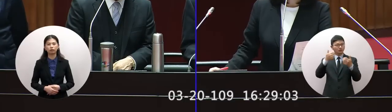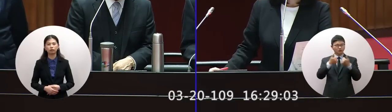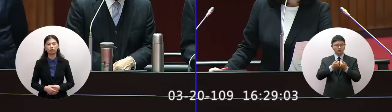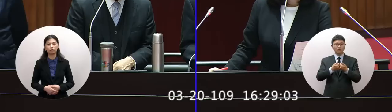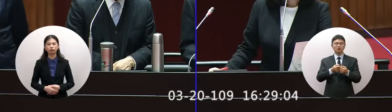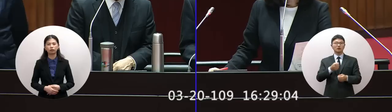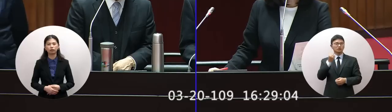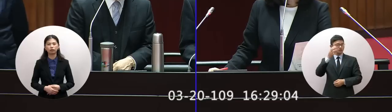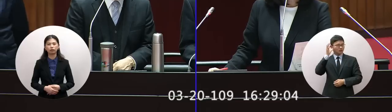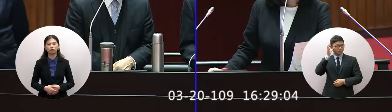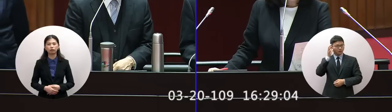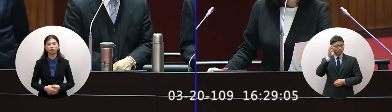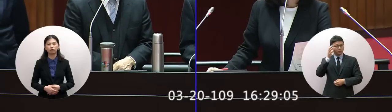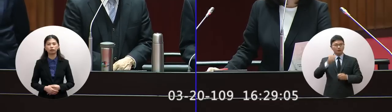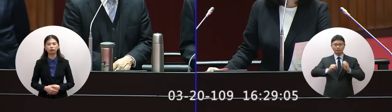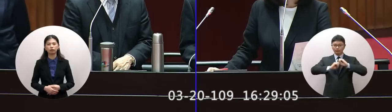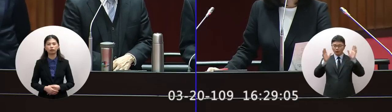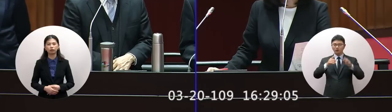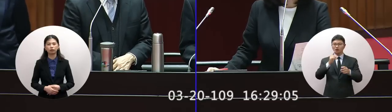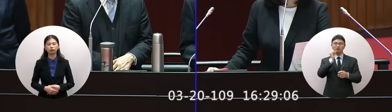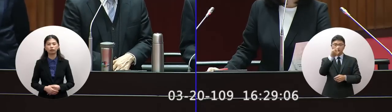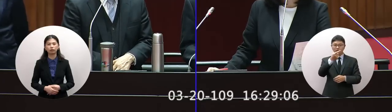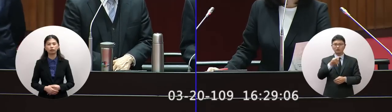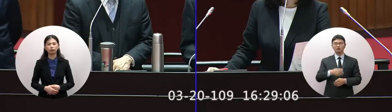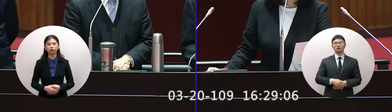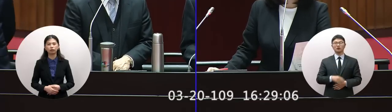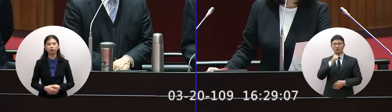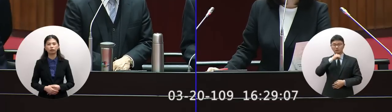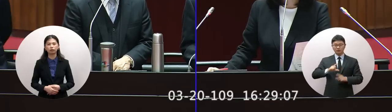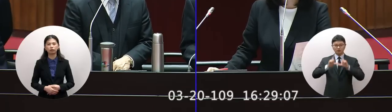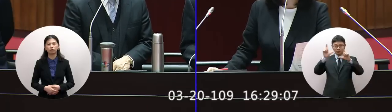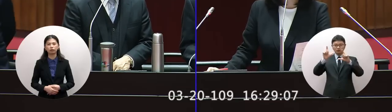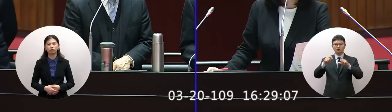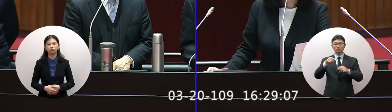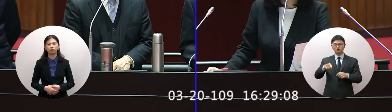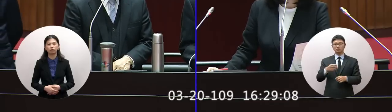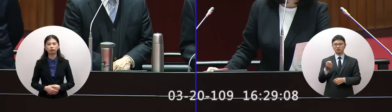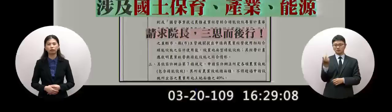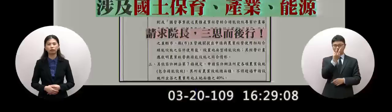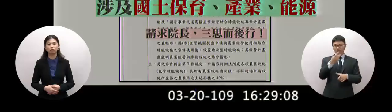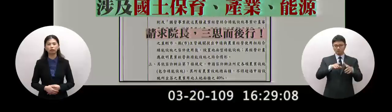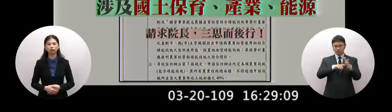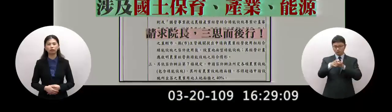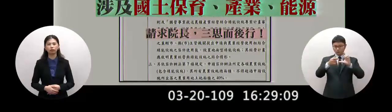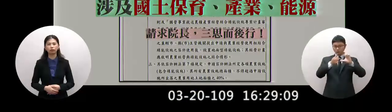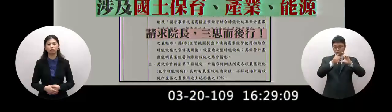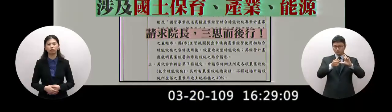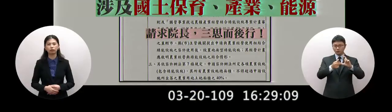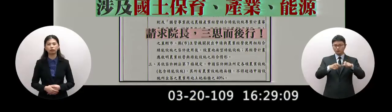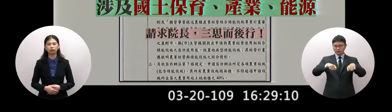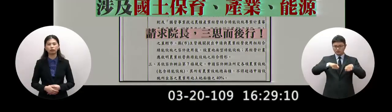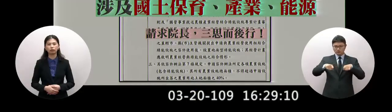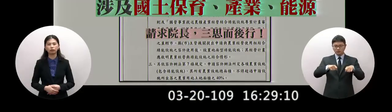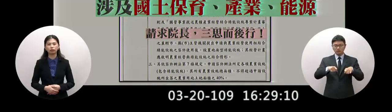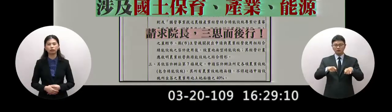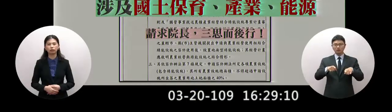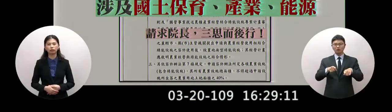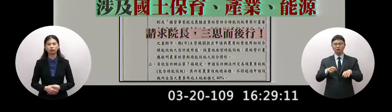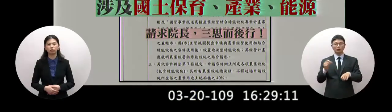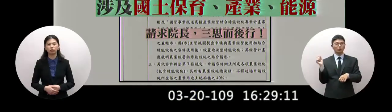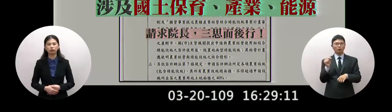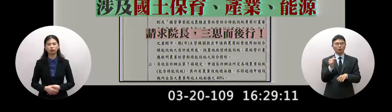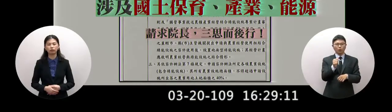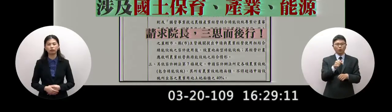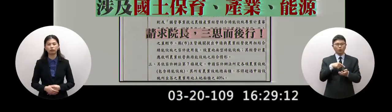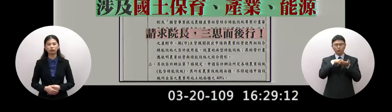个月，屏东要砍树种电的前两个专区计划已经非常快速地送